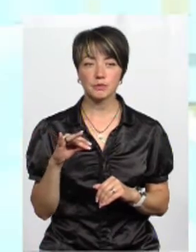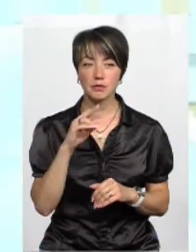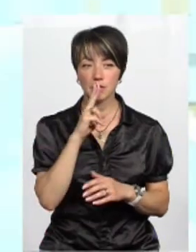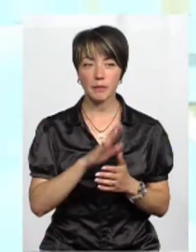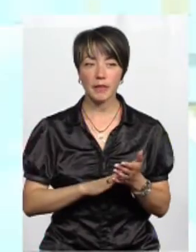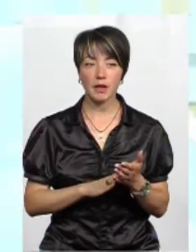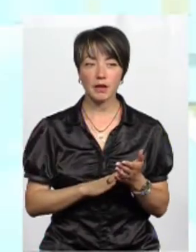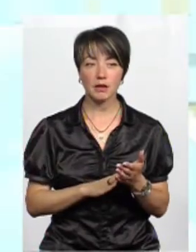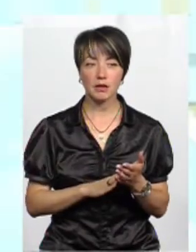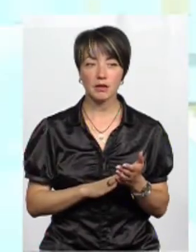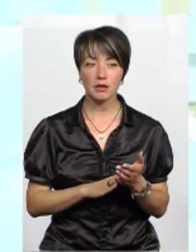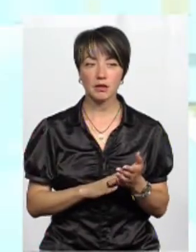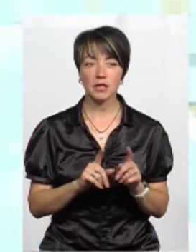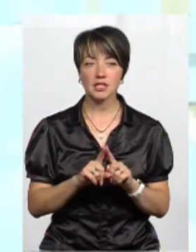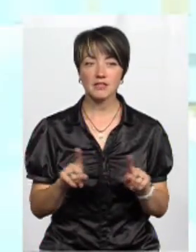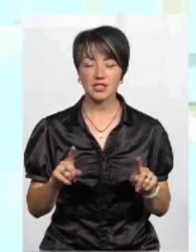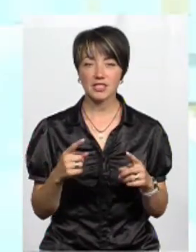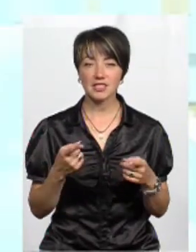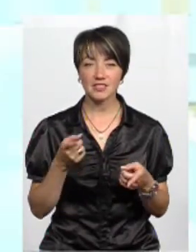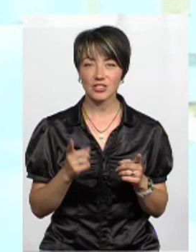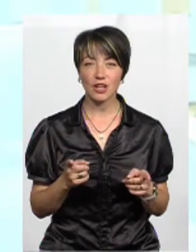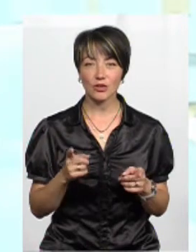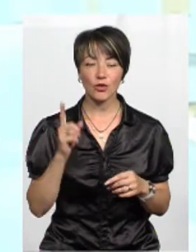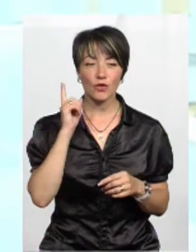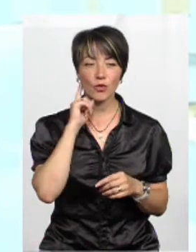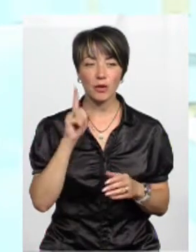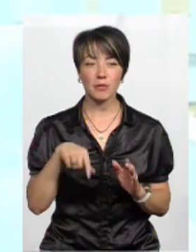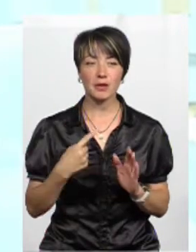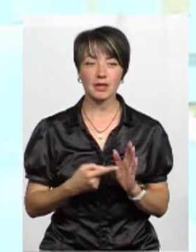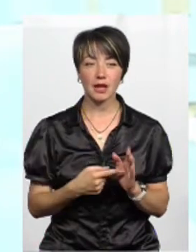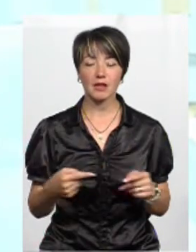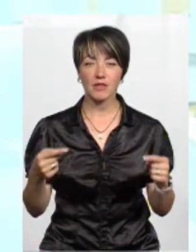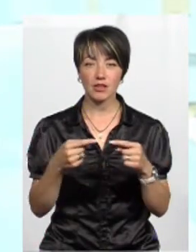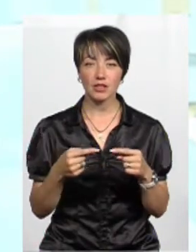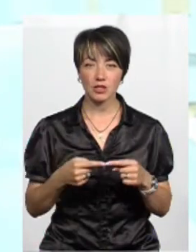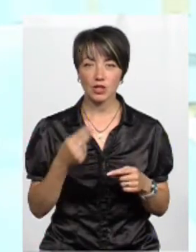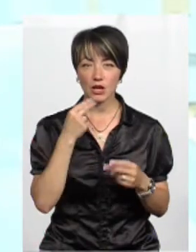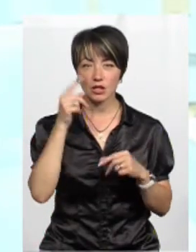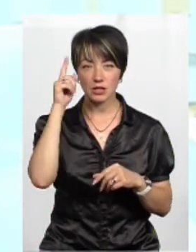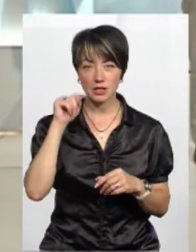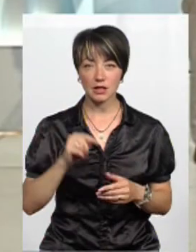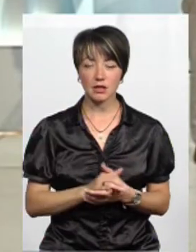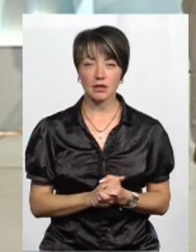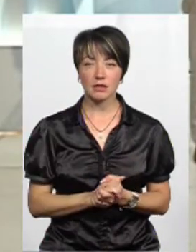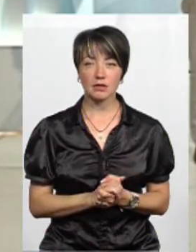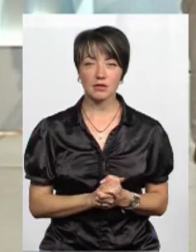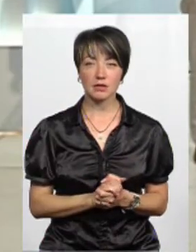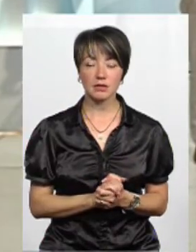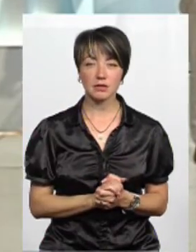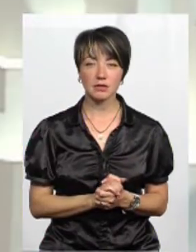Перепрошую... Ви знаєте, незвичні для звичайного вуха питання і визначення. Я думаю, ви краще знаєте свою програму.